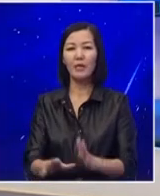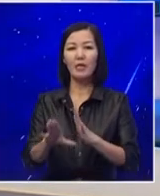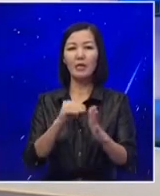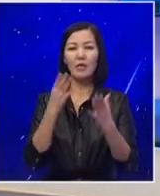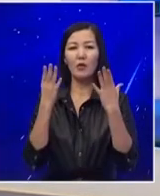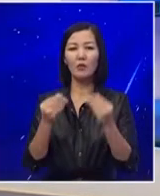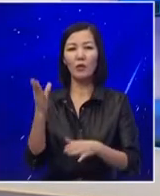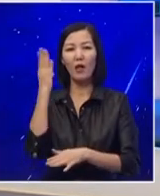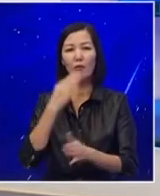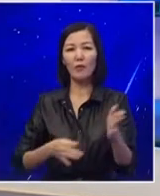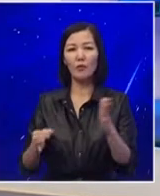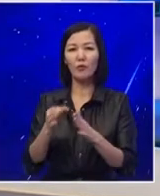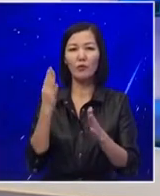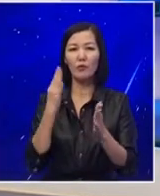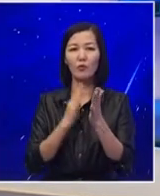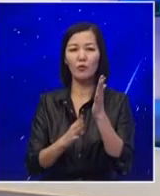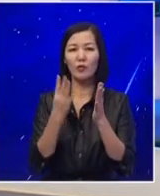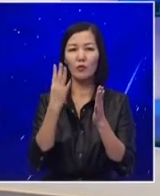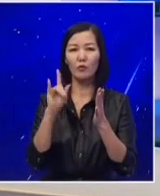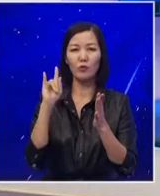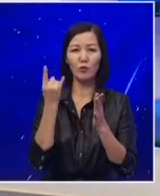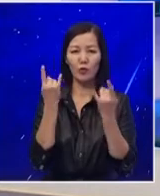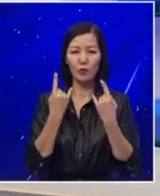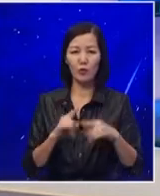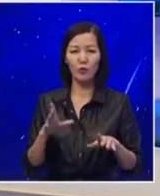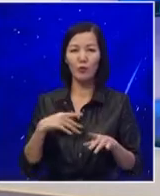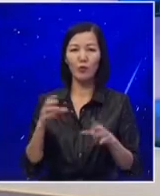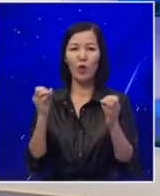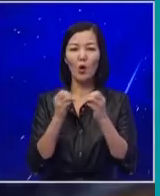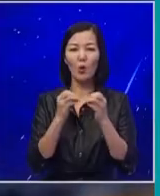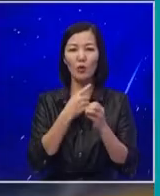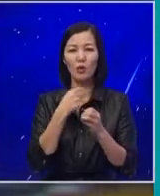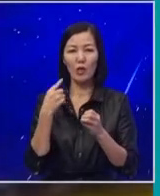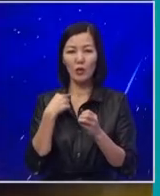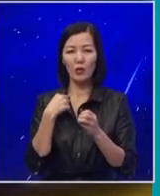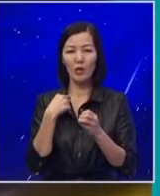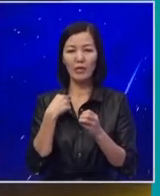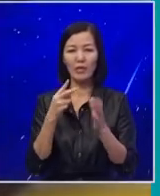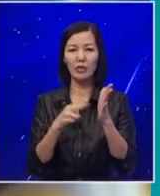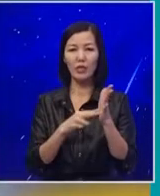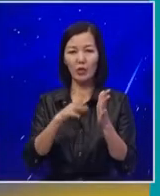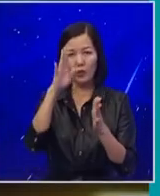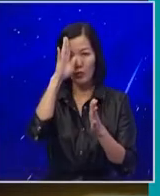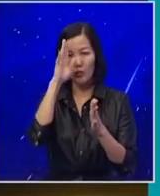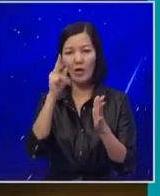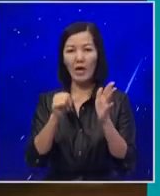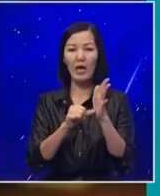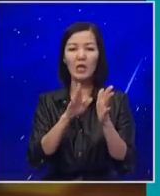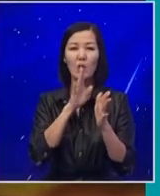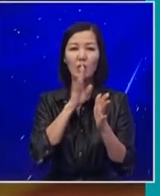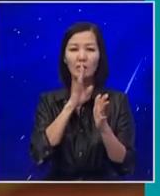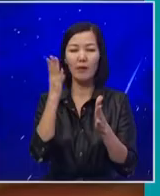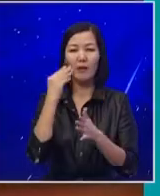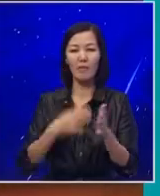Сайлау күні Алматы облысында 94 сәби дүниеге келді. 10-шы талдықорғандық. Олардың 7-і ұл, 6-ы қыз бала. Алматы